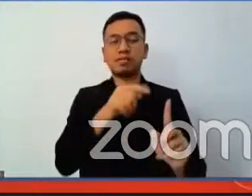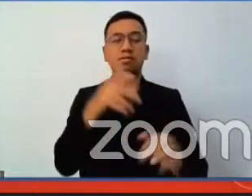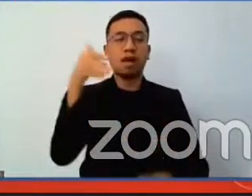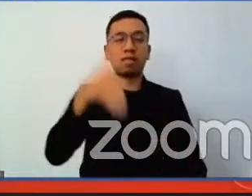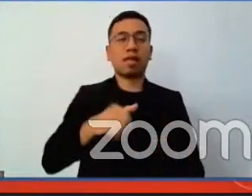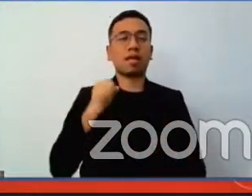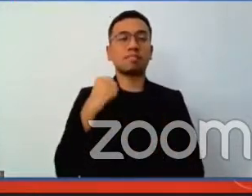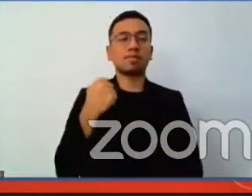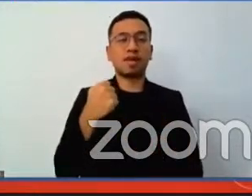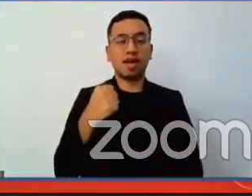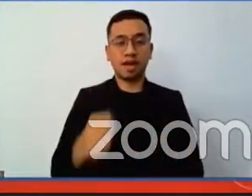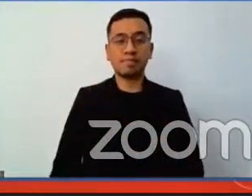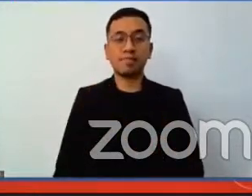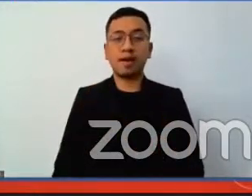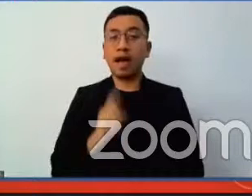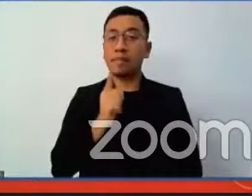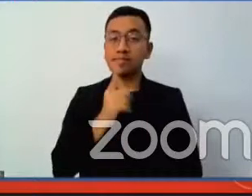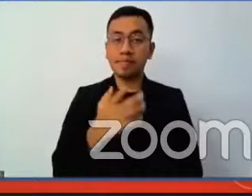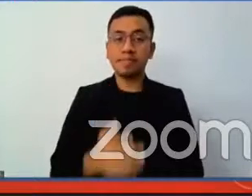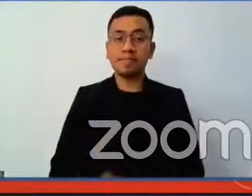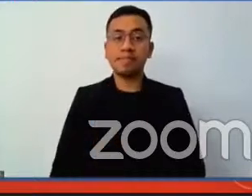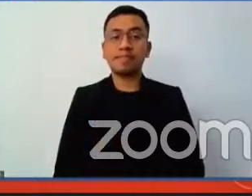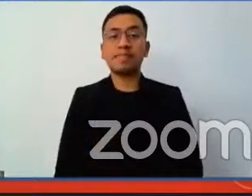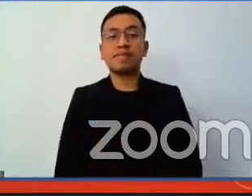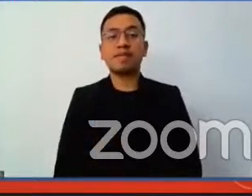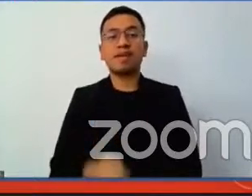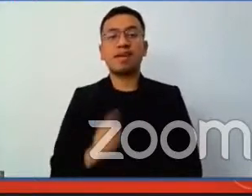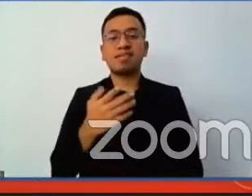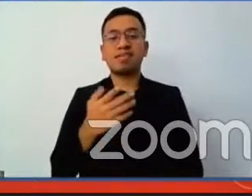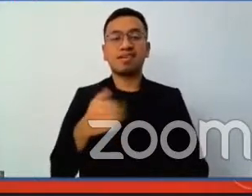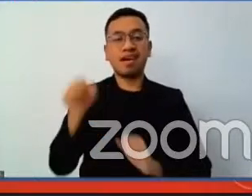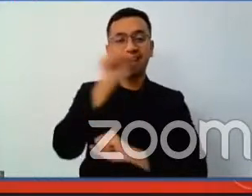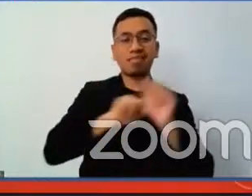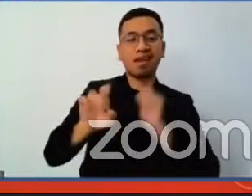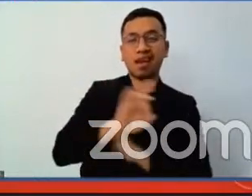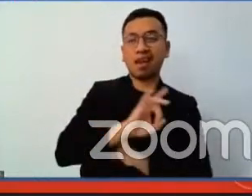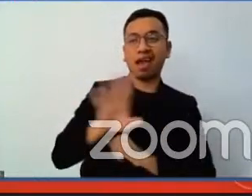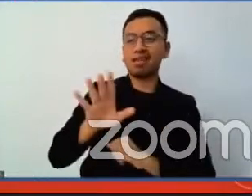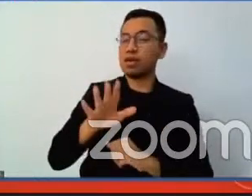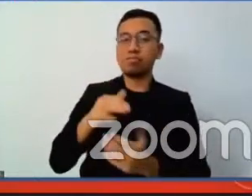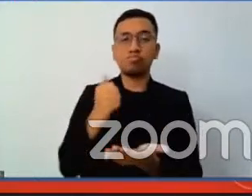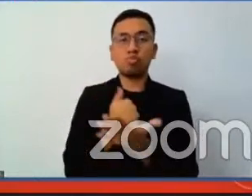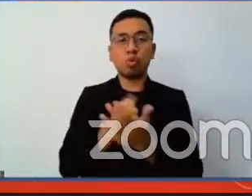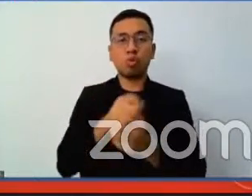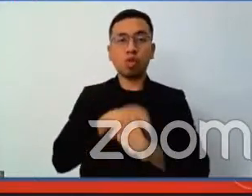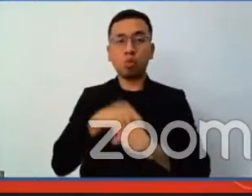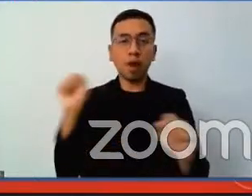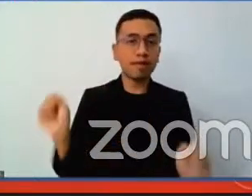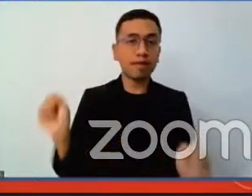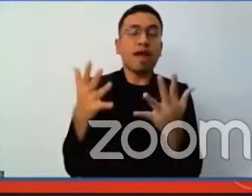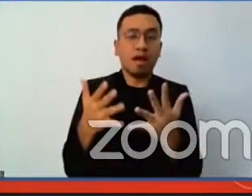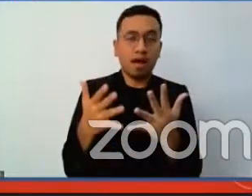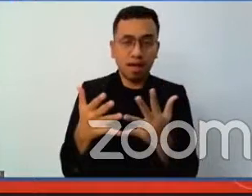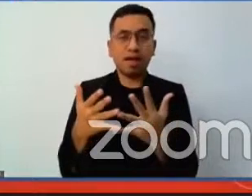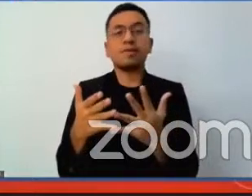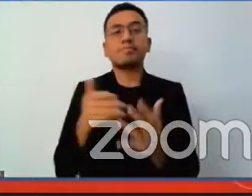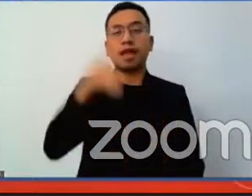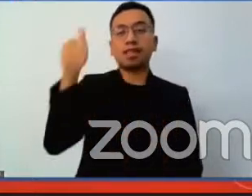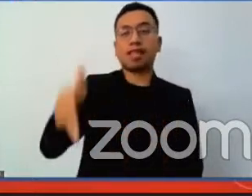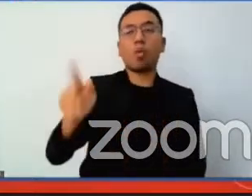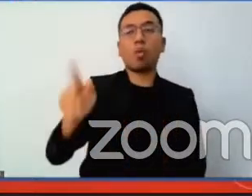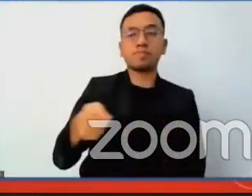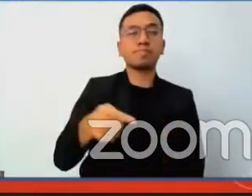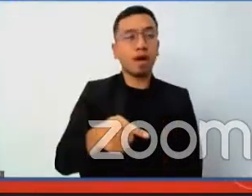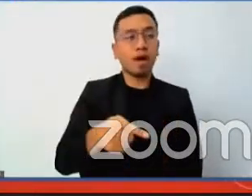hadir. Karena ada kepentingan lain yang mendadak yang beliau harus hadir dan tidak